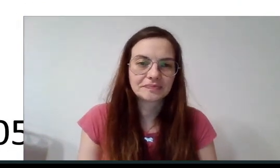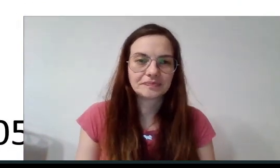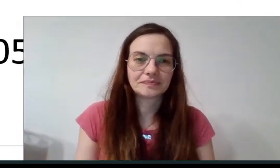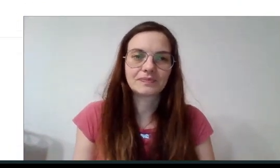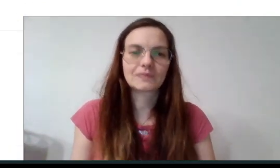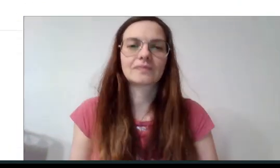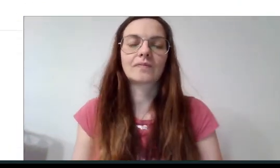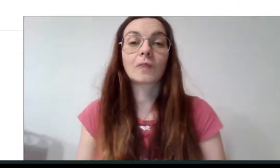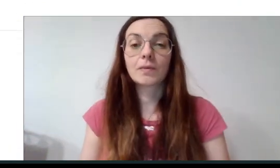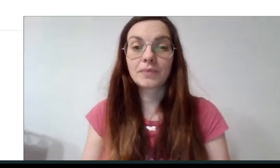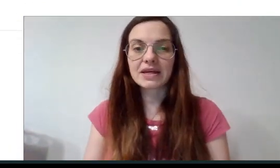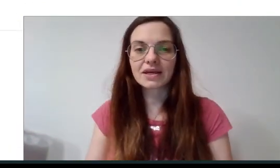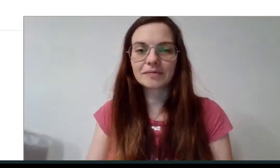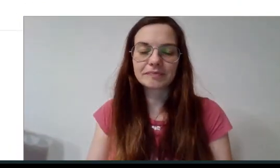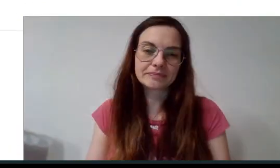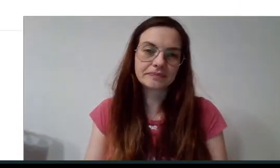Billig.